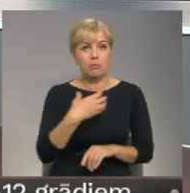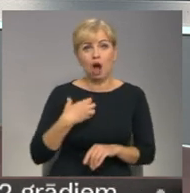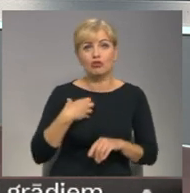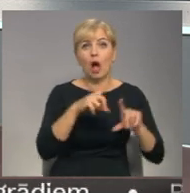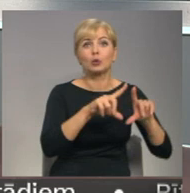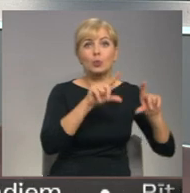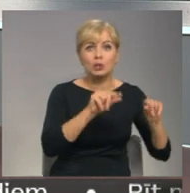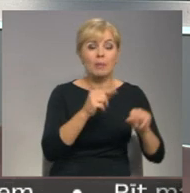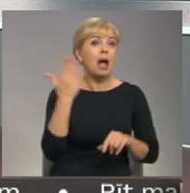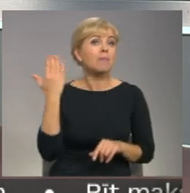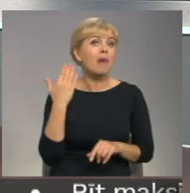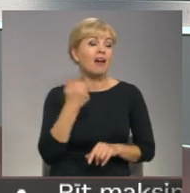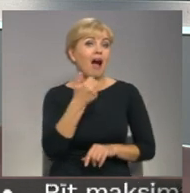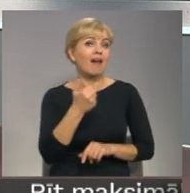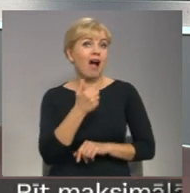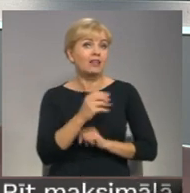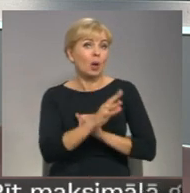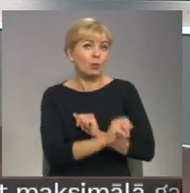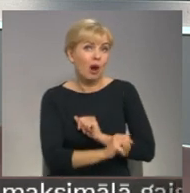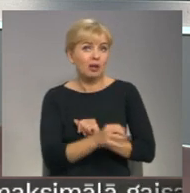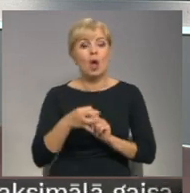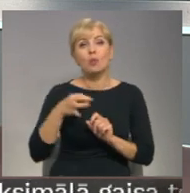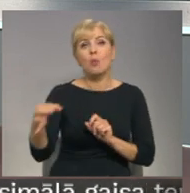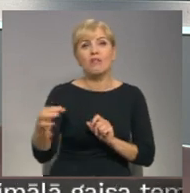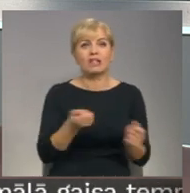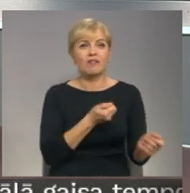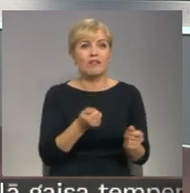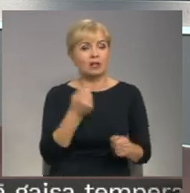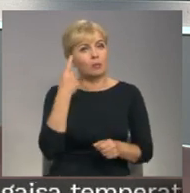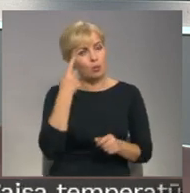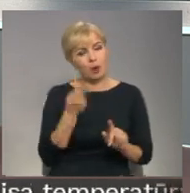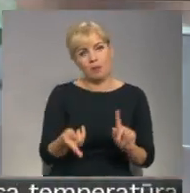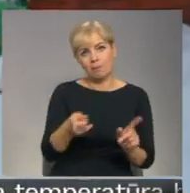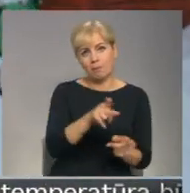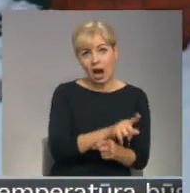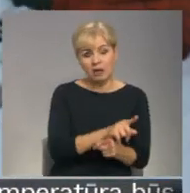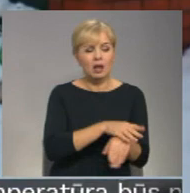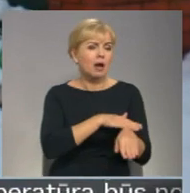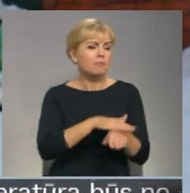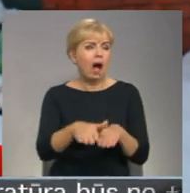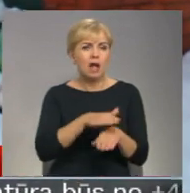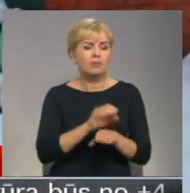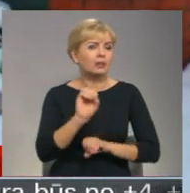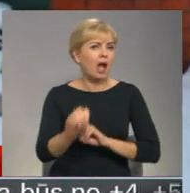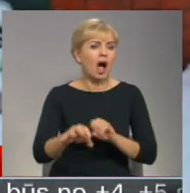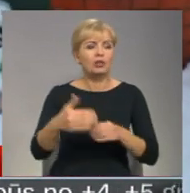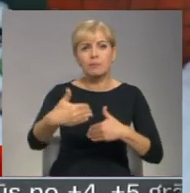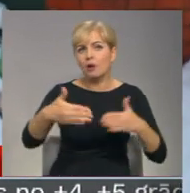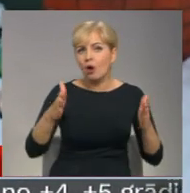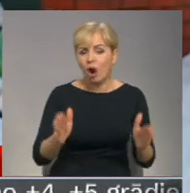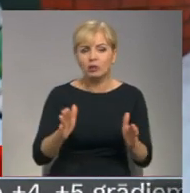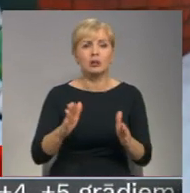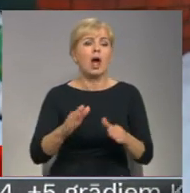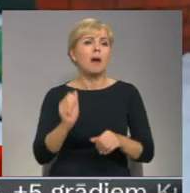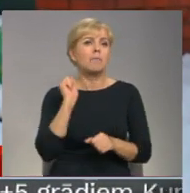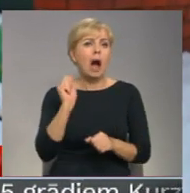gada nogalē novada vadība domas ir mainījusi un turpina Zemgales televīzija. Pārpildīti atkritumu konteineri un maisiņu